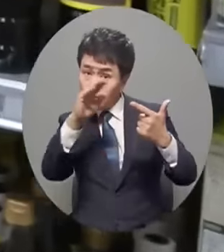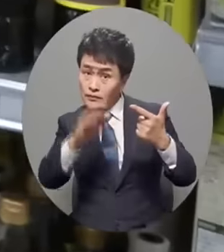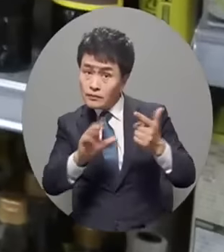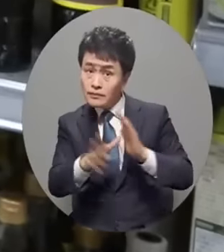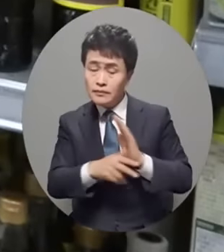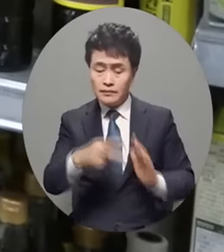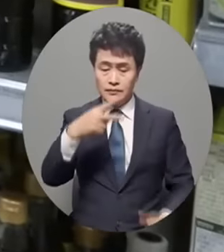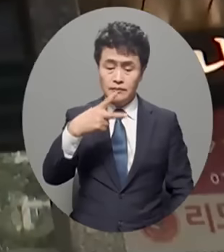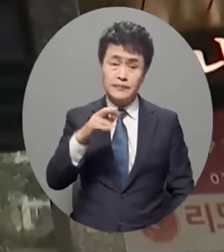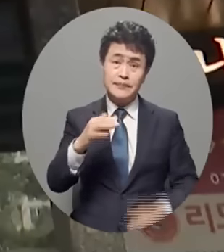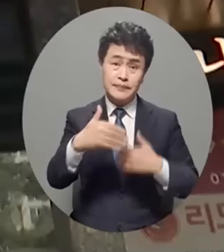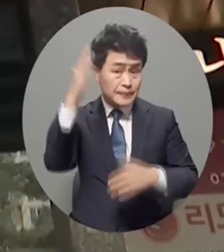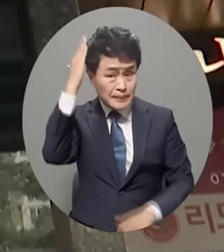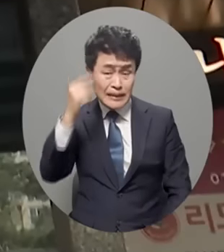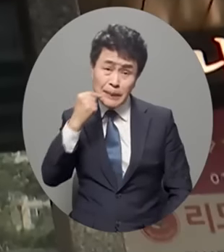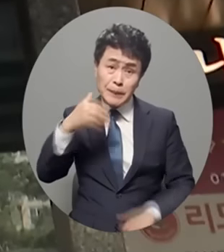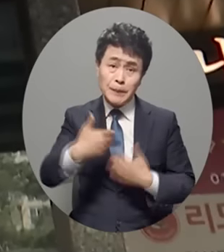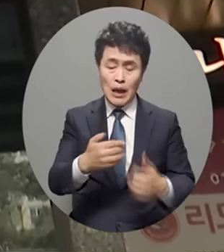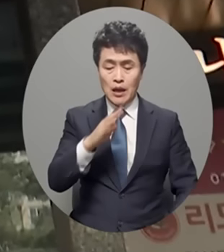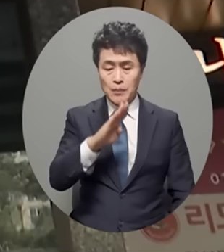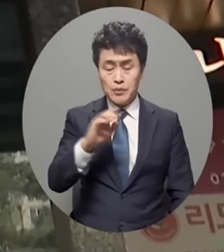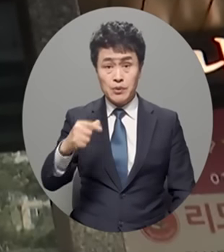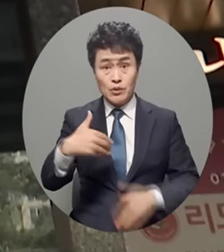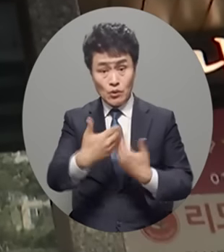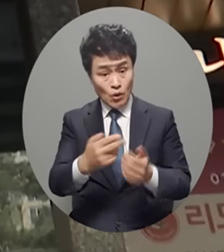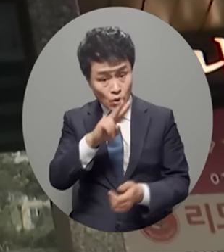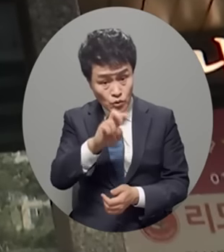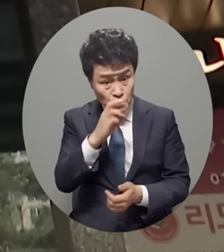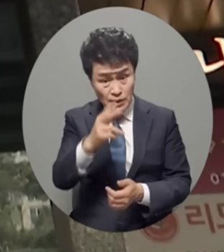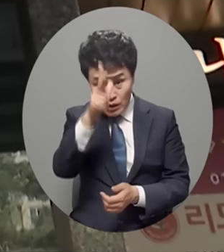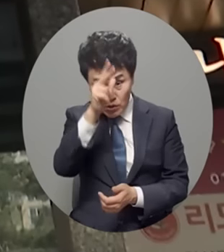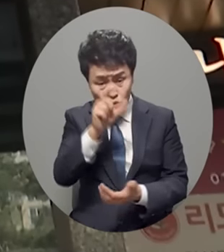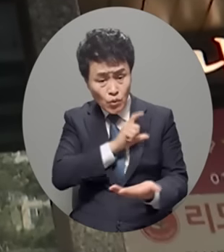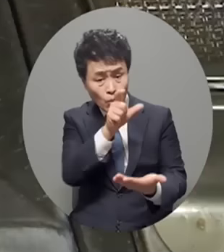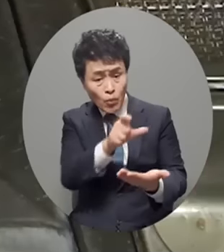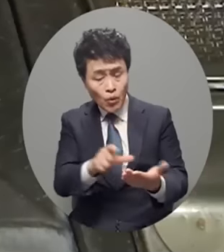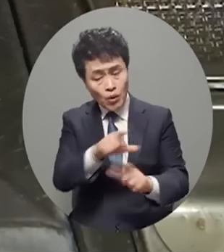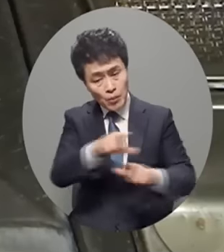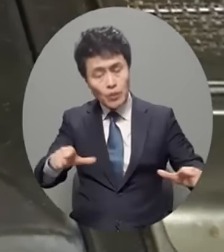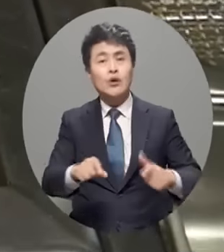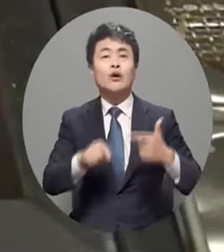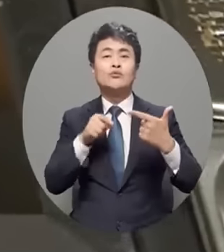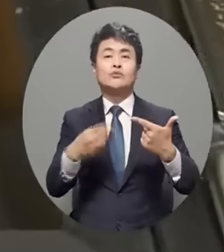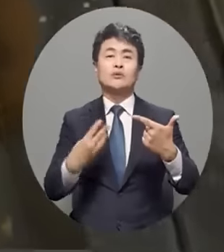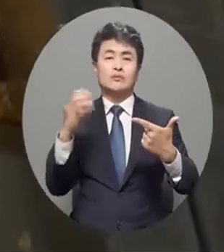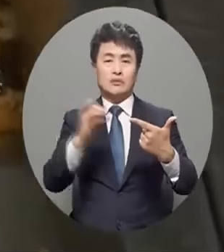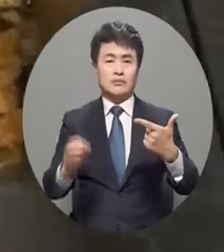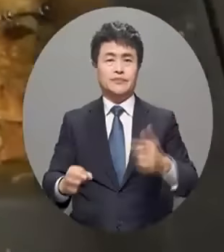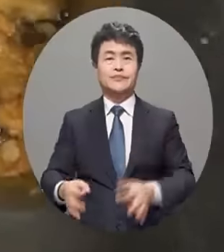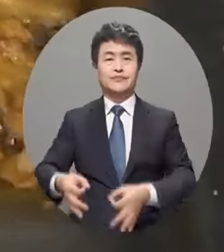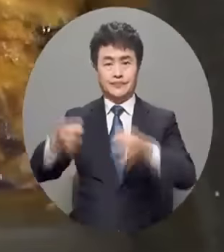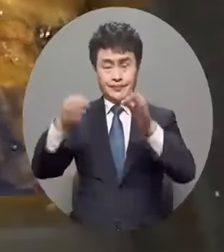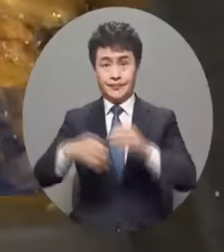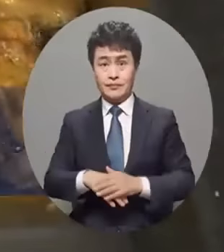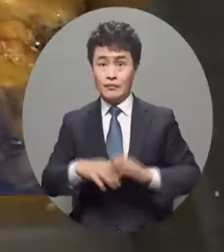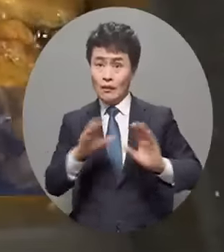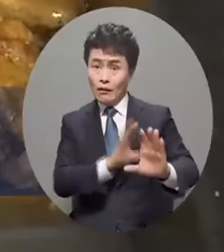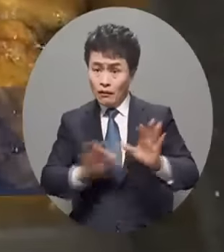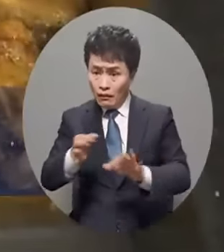식품이 간장을, BBQ는 다음 주부터 23개 치킨 메뉴 가격을 평균 6.3% 올립니다. 더 이상